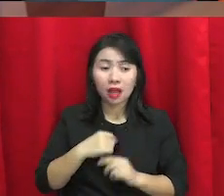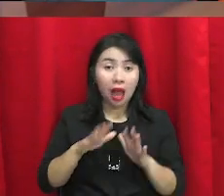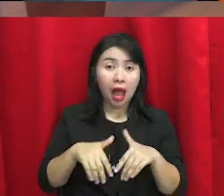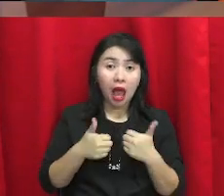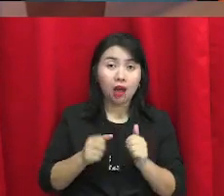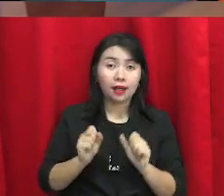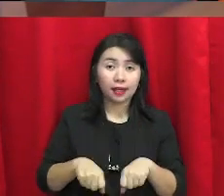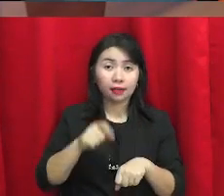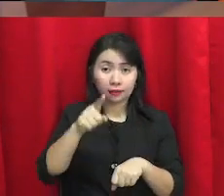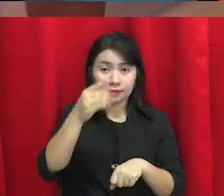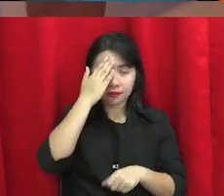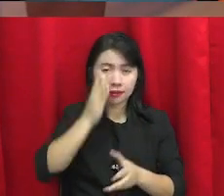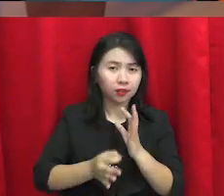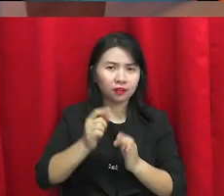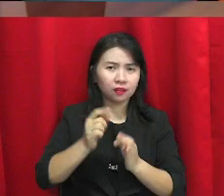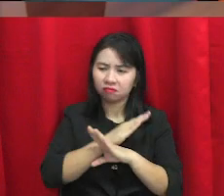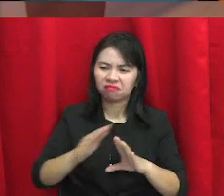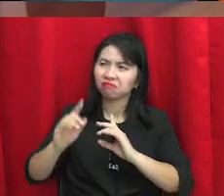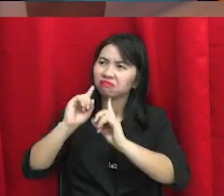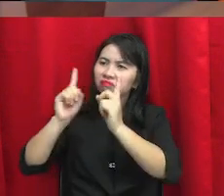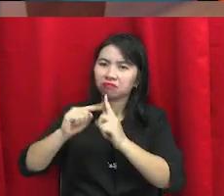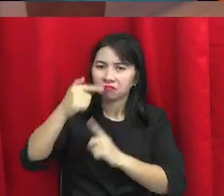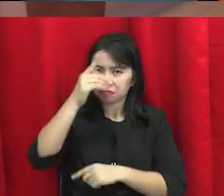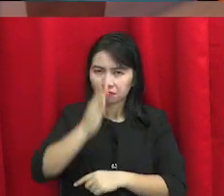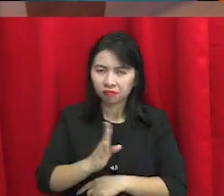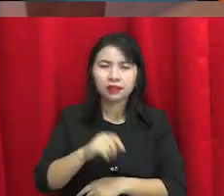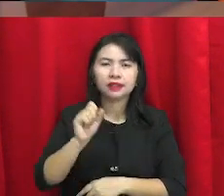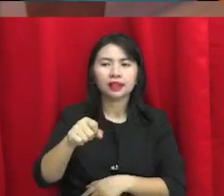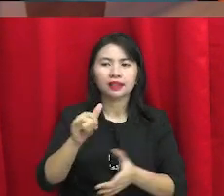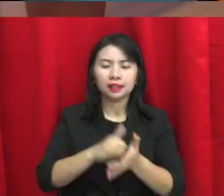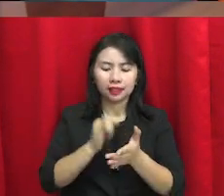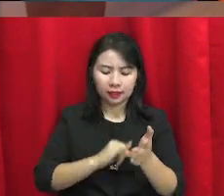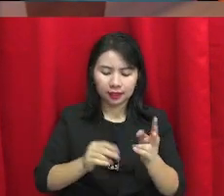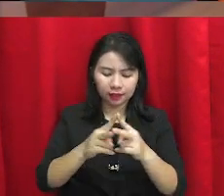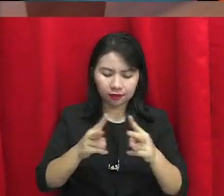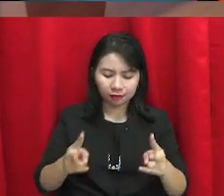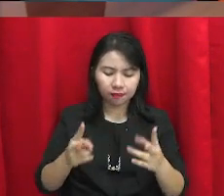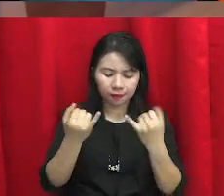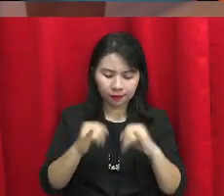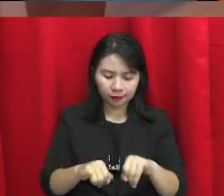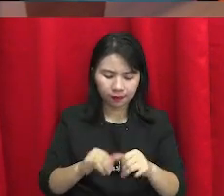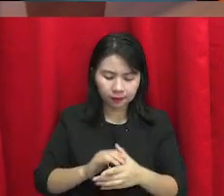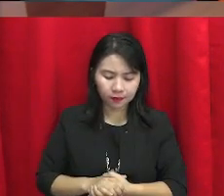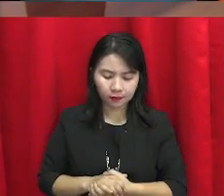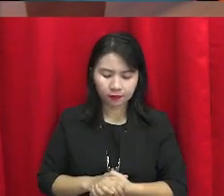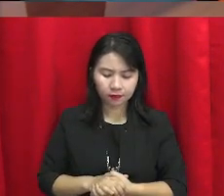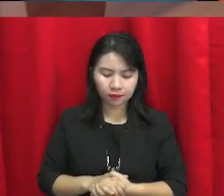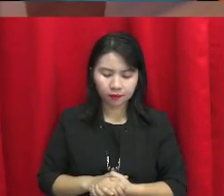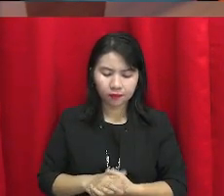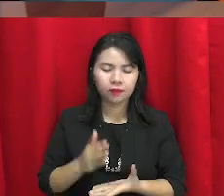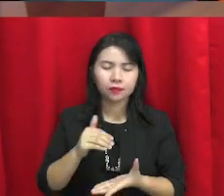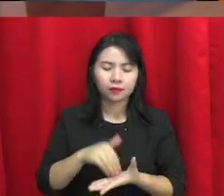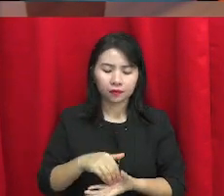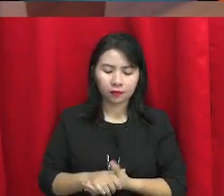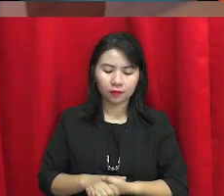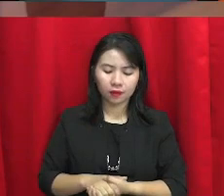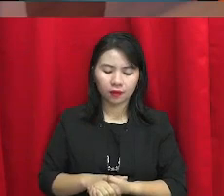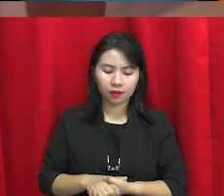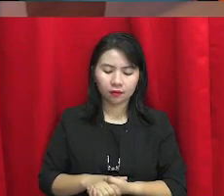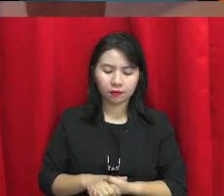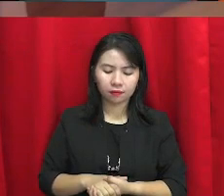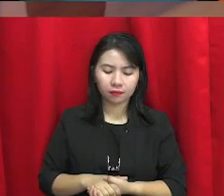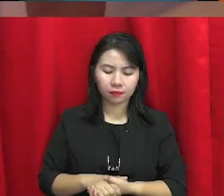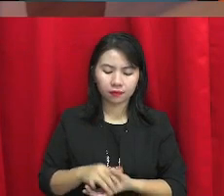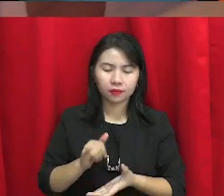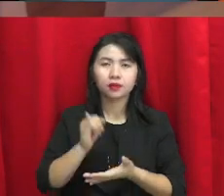nakikipag-usap? You see, napaka-importante niyan. Kaya sinasabi ko nga sa inyo, ay isa-isa ito sa mga dapat